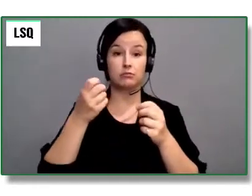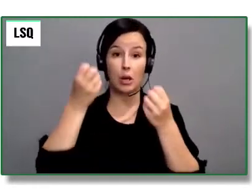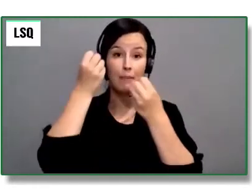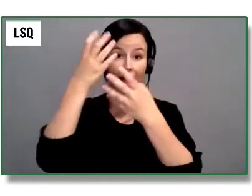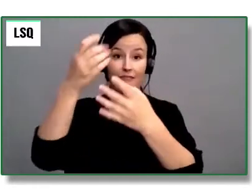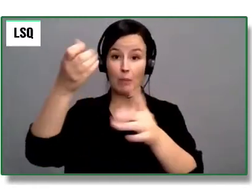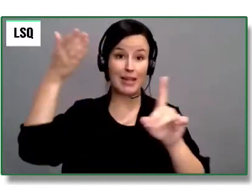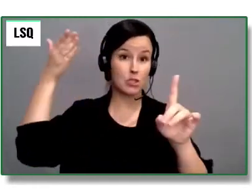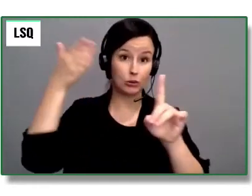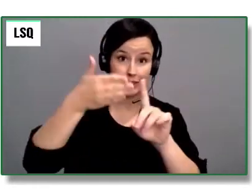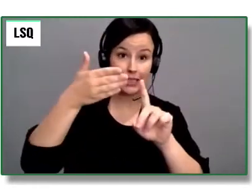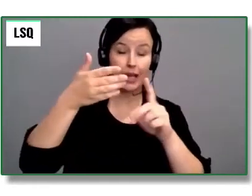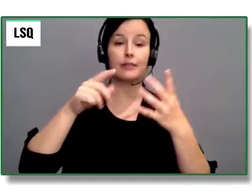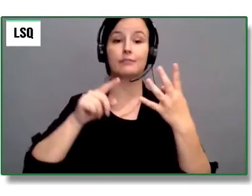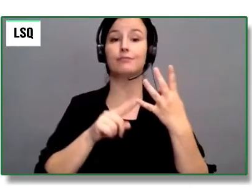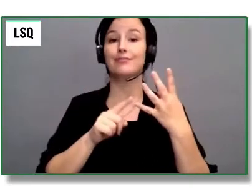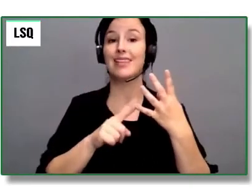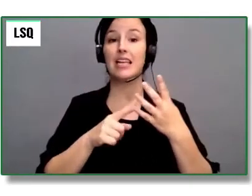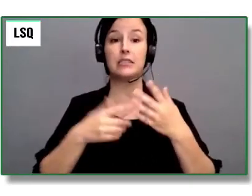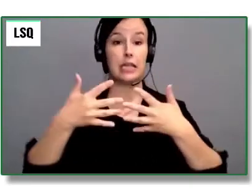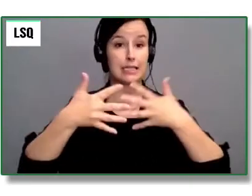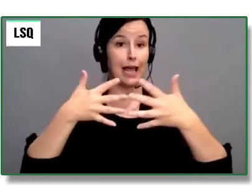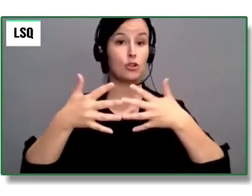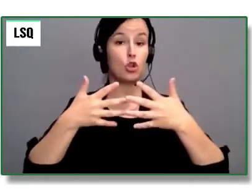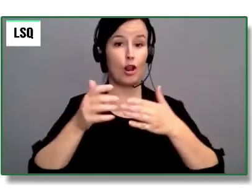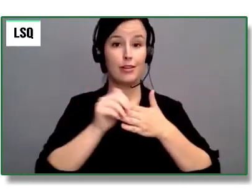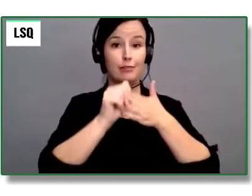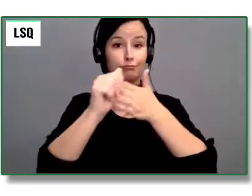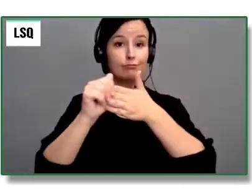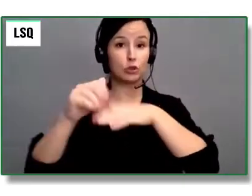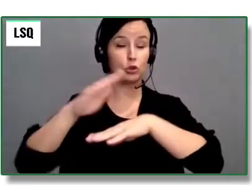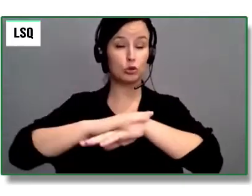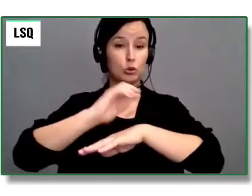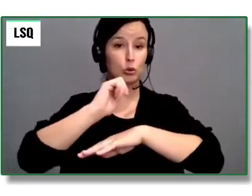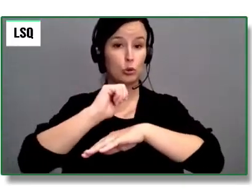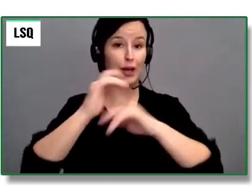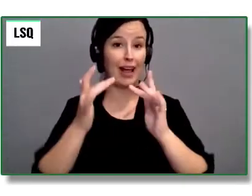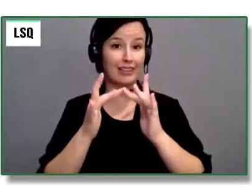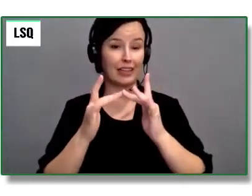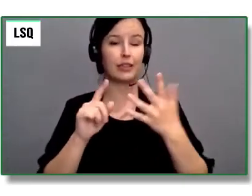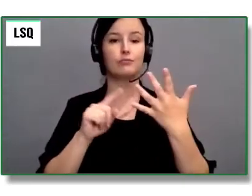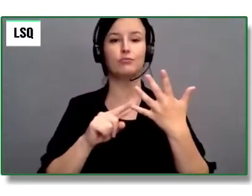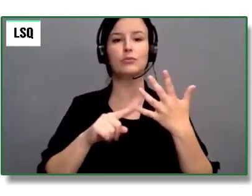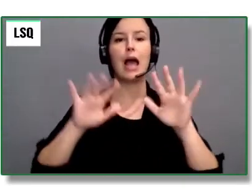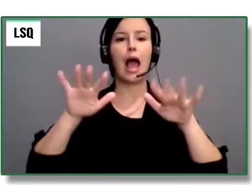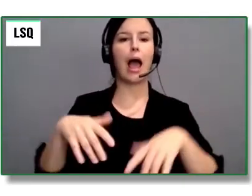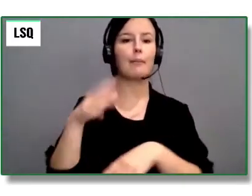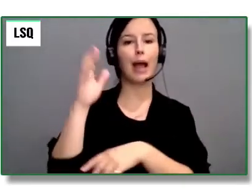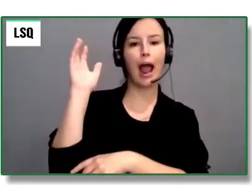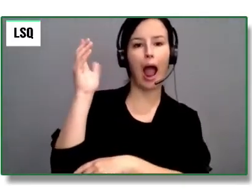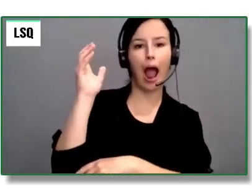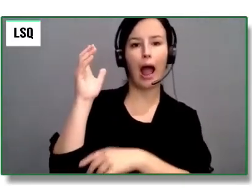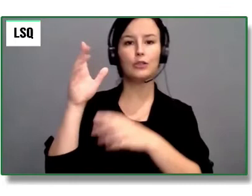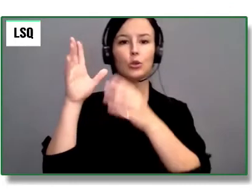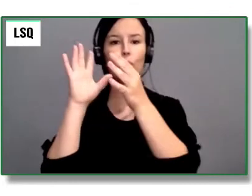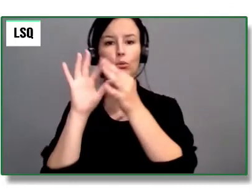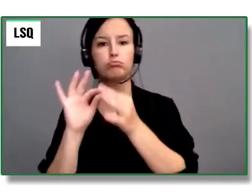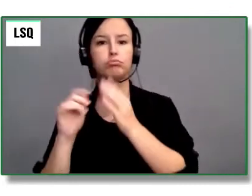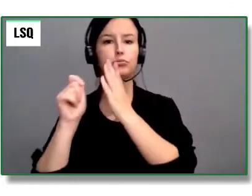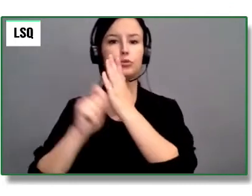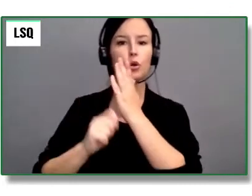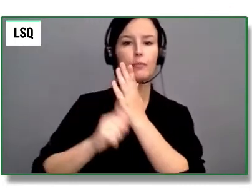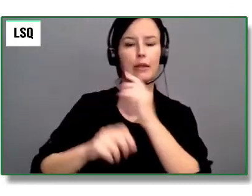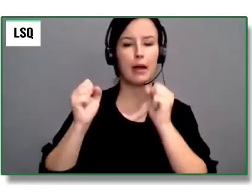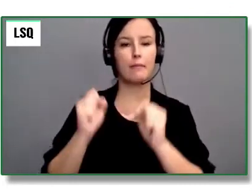Ensuite, des ateliers guidés en ligne. Et ensuite, des balados et des documentaires. Alors, passons à travers tout cela, un à la